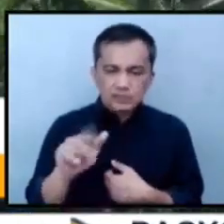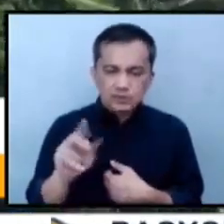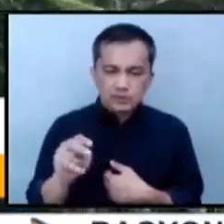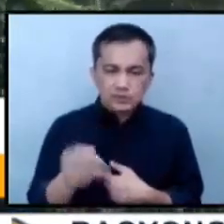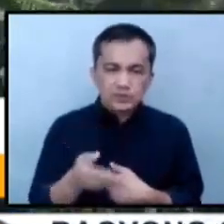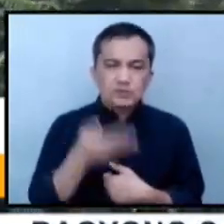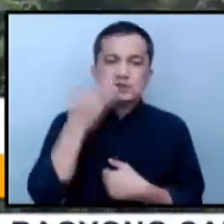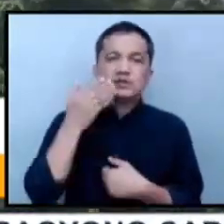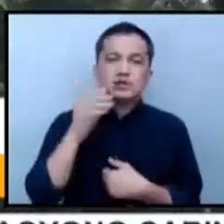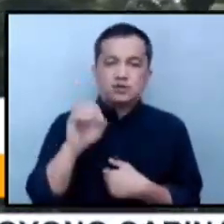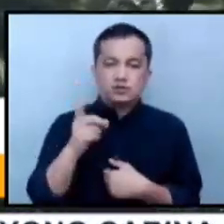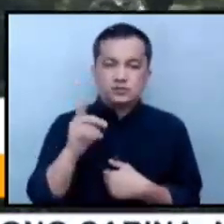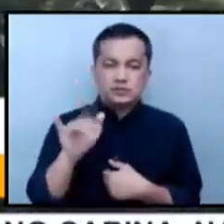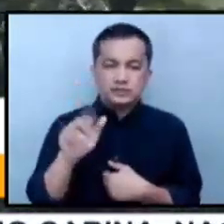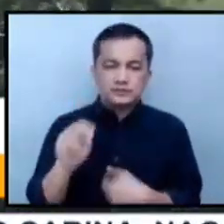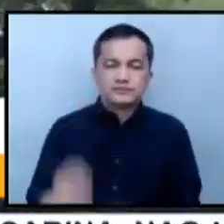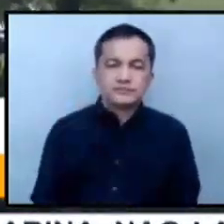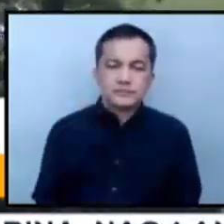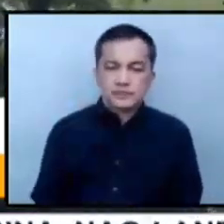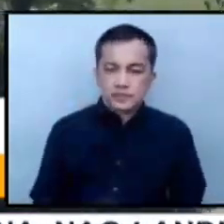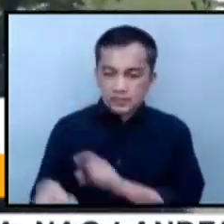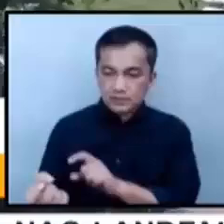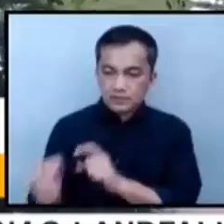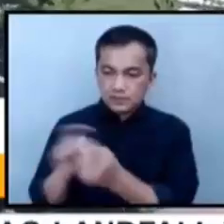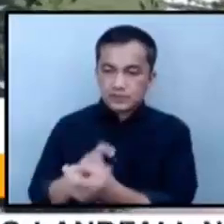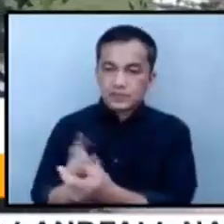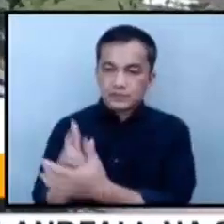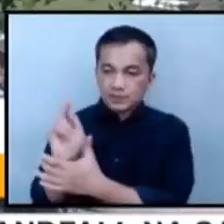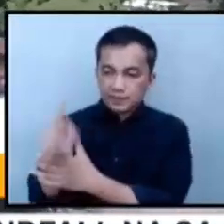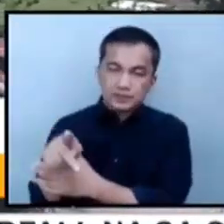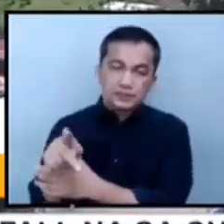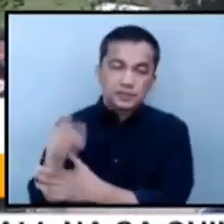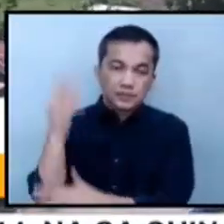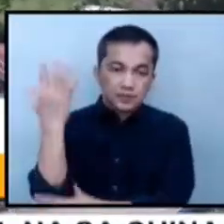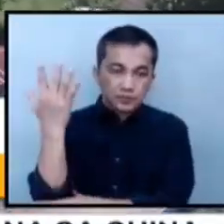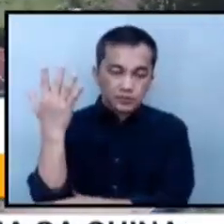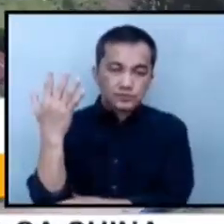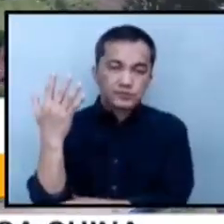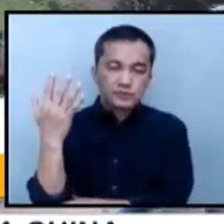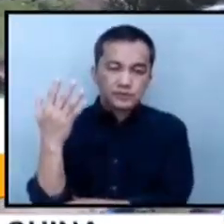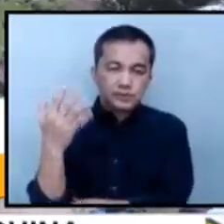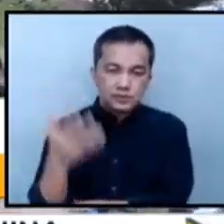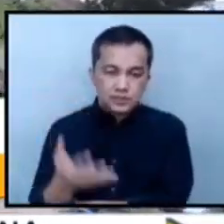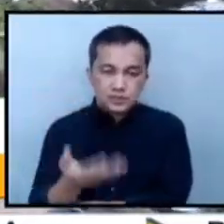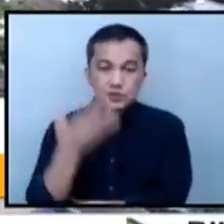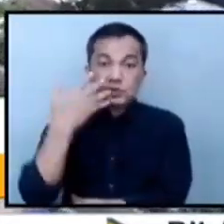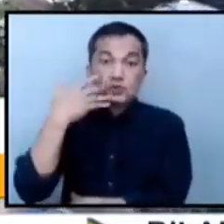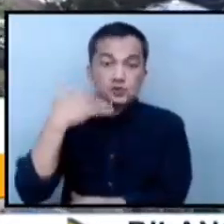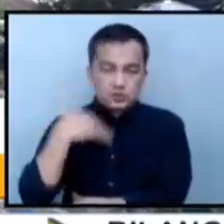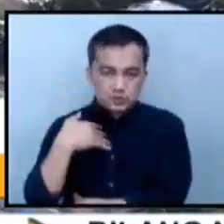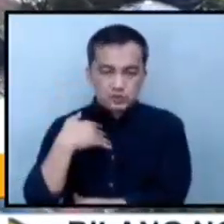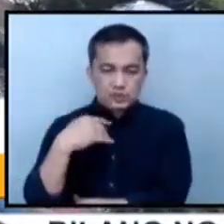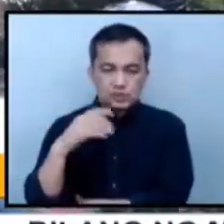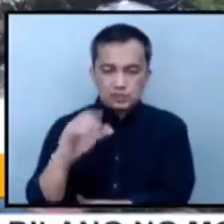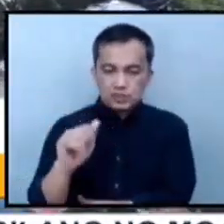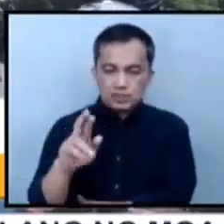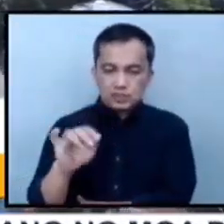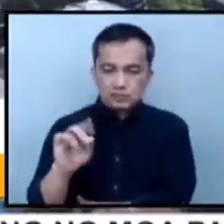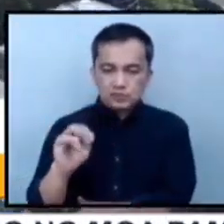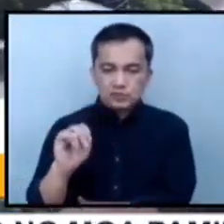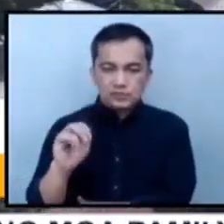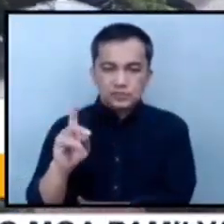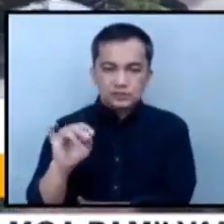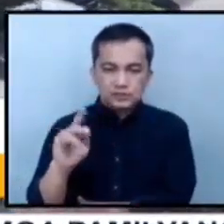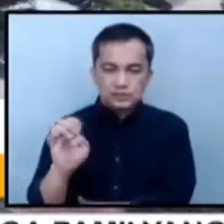mga halaman naman po at ang mga puno ang kanila namang hinihinga papasok ay carbon dioxide at ang hinihinga naman nila